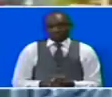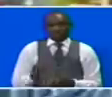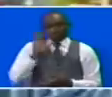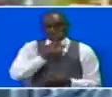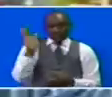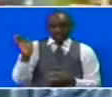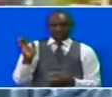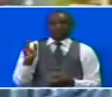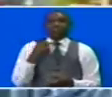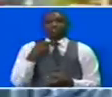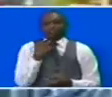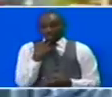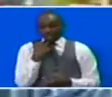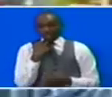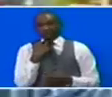Wiper.